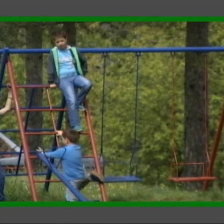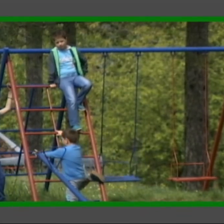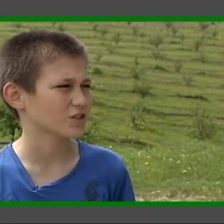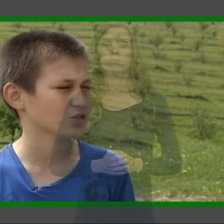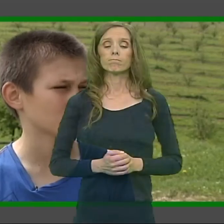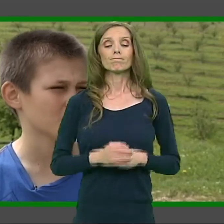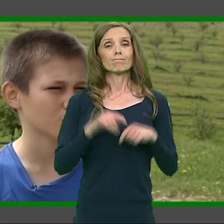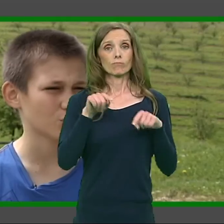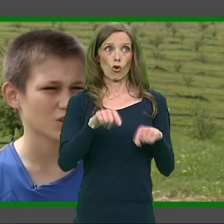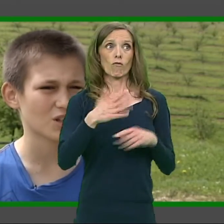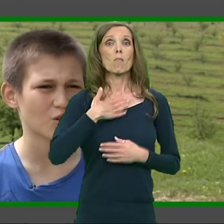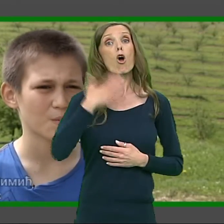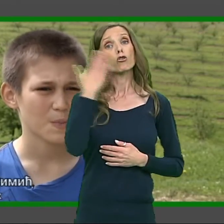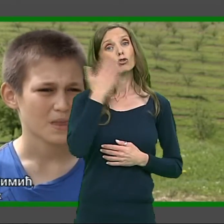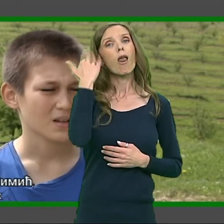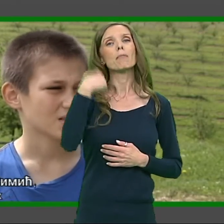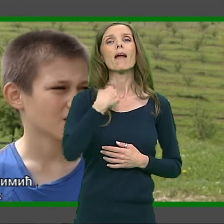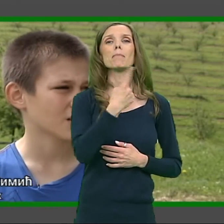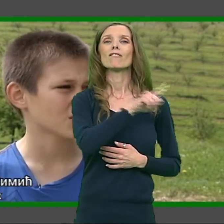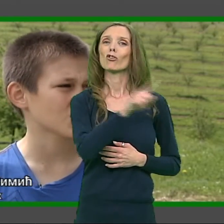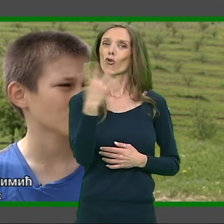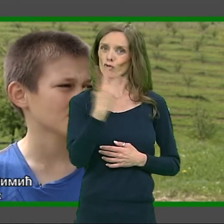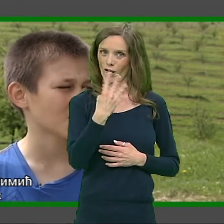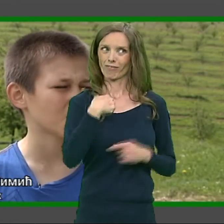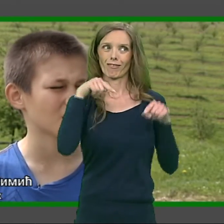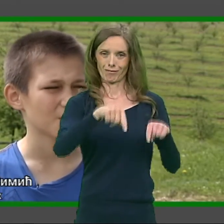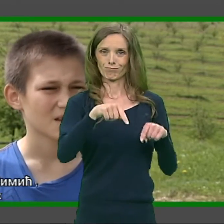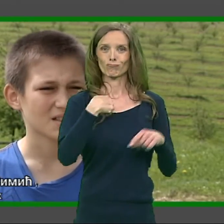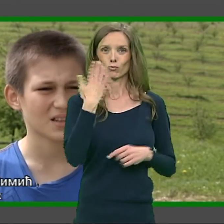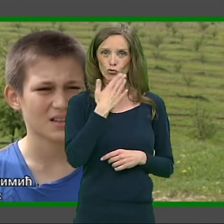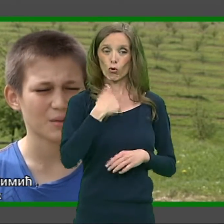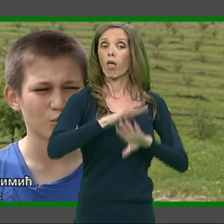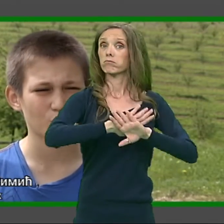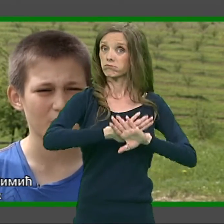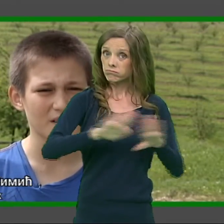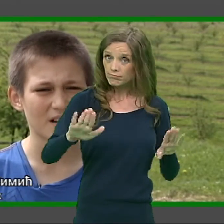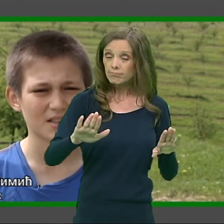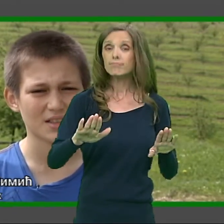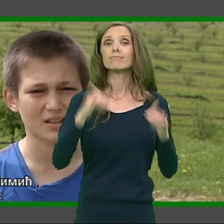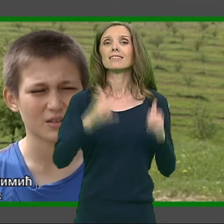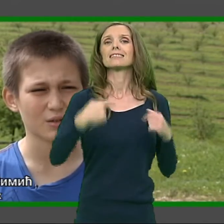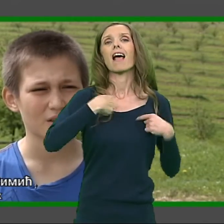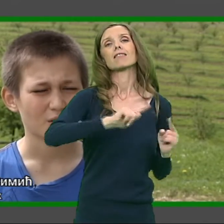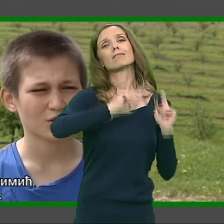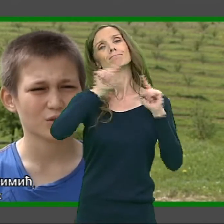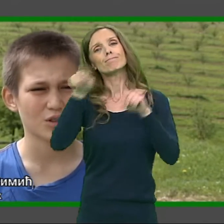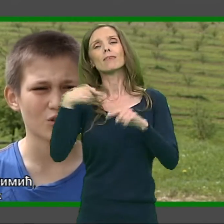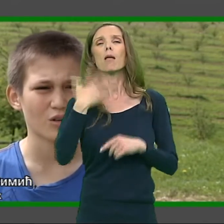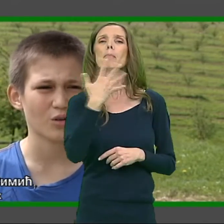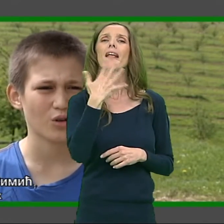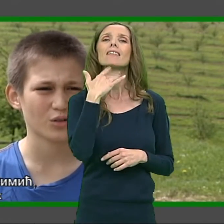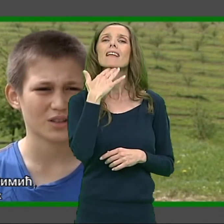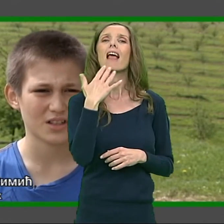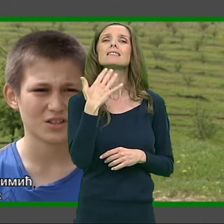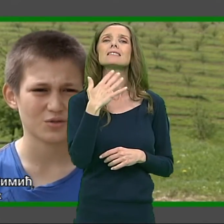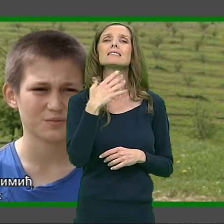Od 1. do 4. sam tu išao, završio sam i sad idem u 5. razred osnovne škole